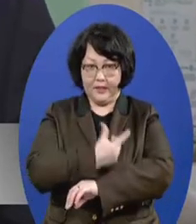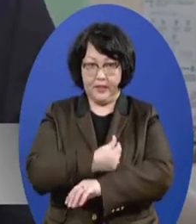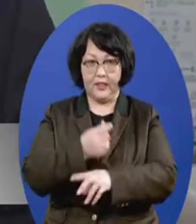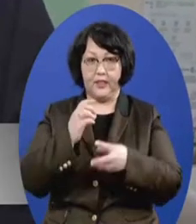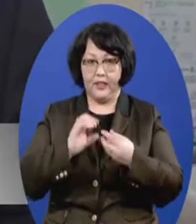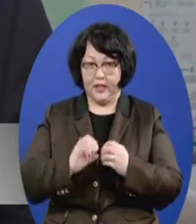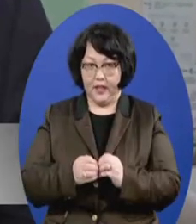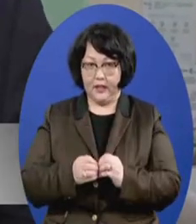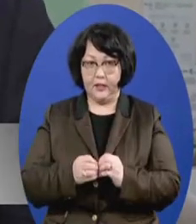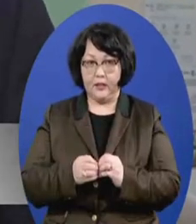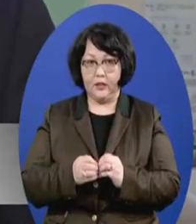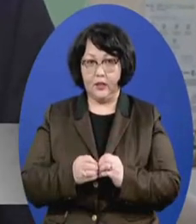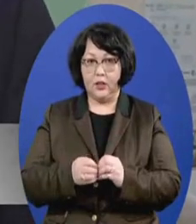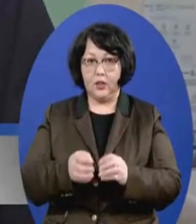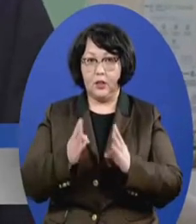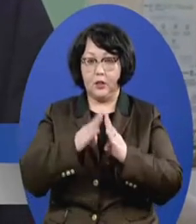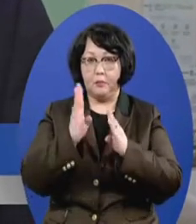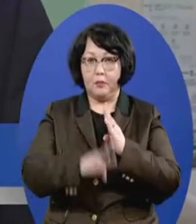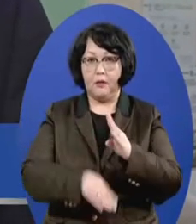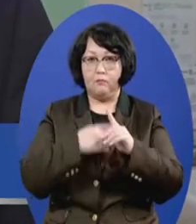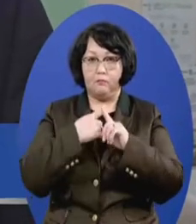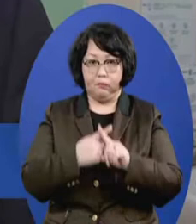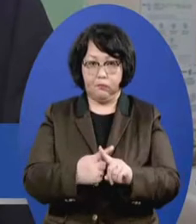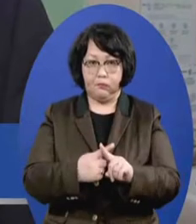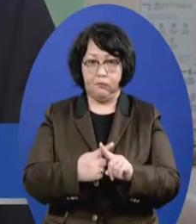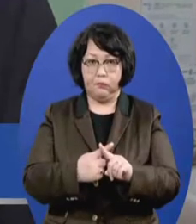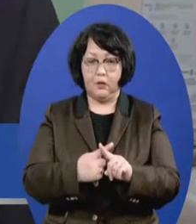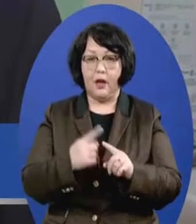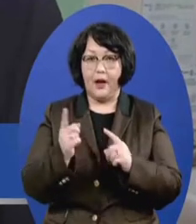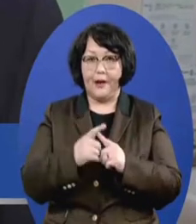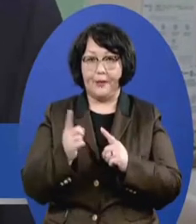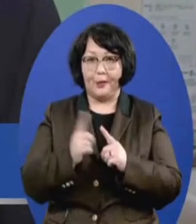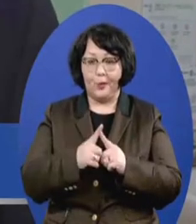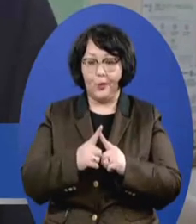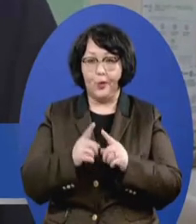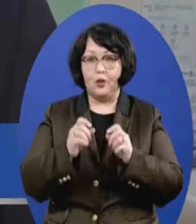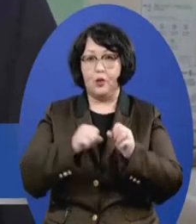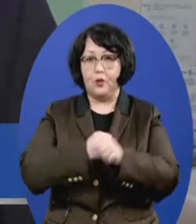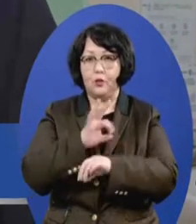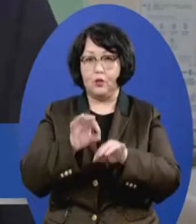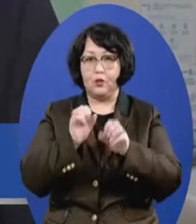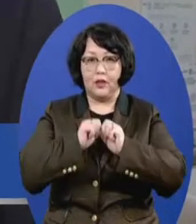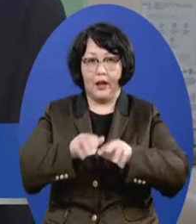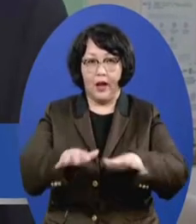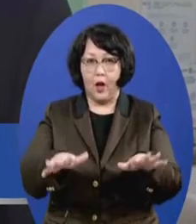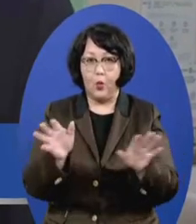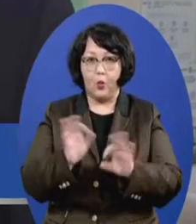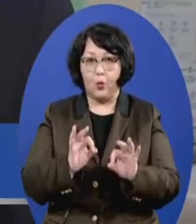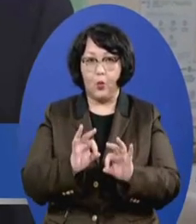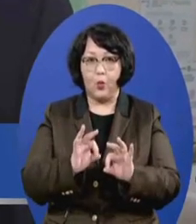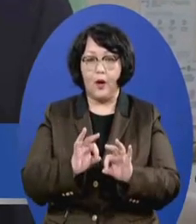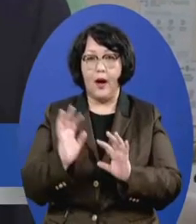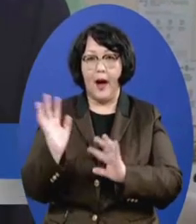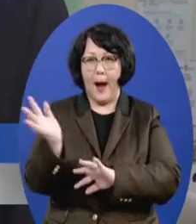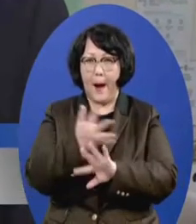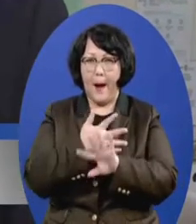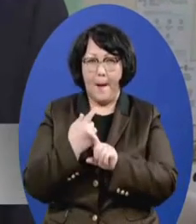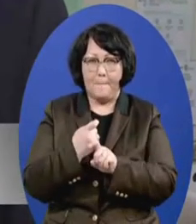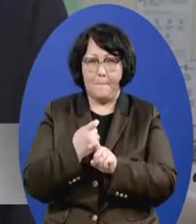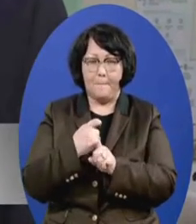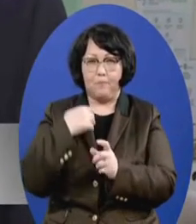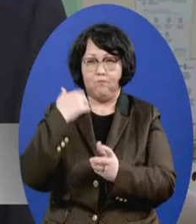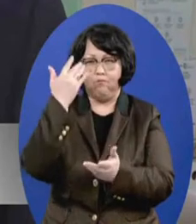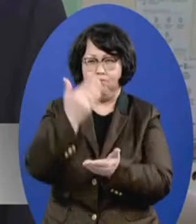хийгээд хөл хориогоо чангатгаад тархалтаа хумаад ингээд авах бол одоо ийм л том зорилго